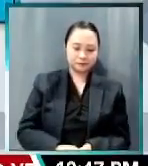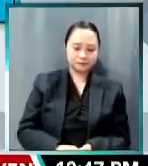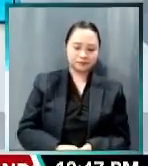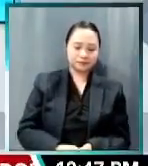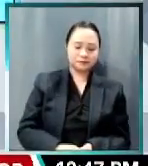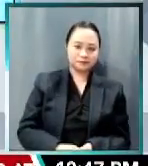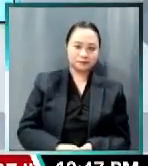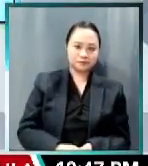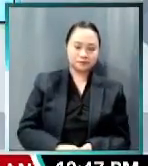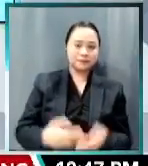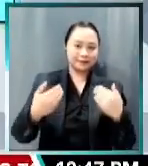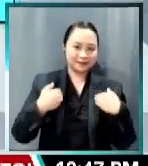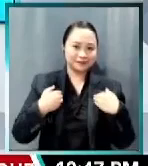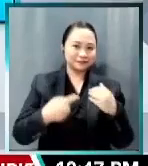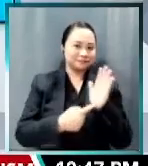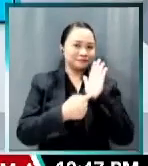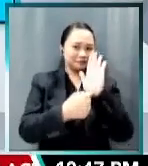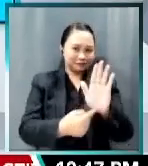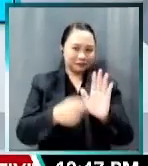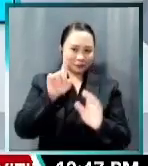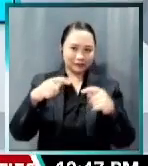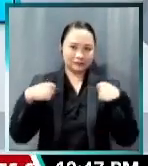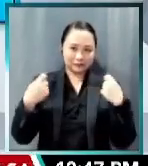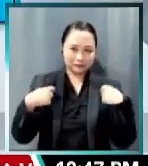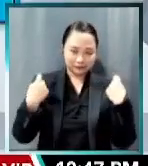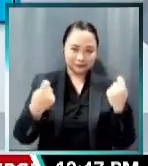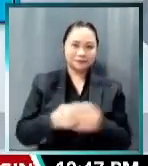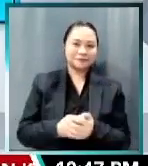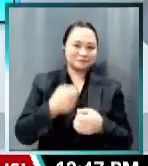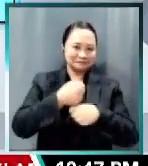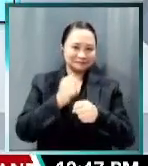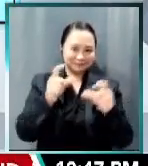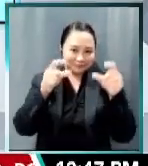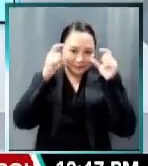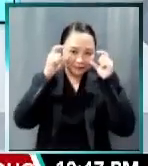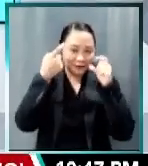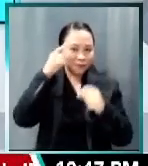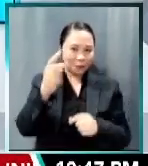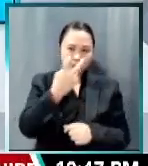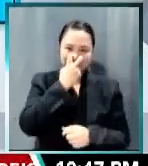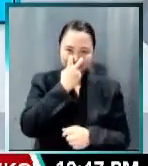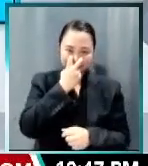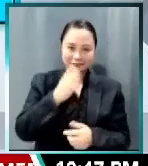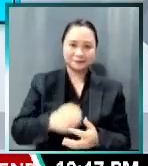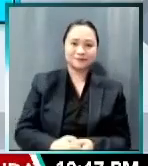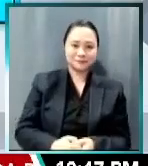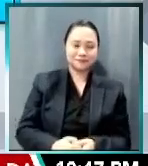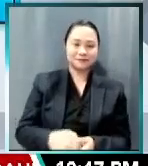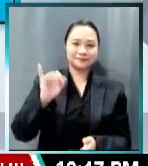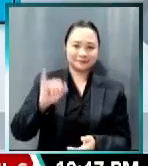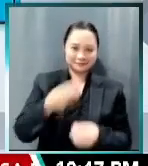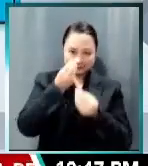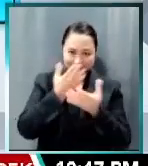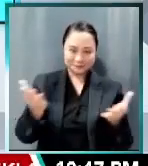Binida ng isang teenager sa Visayas ang kanyang ginawang shades para sa mga visually impaired. Nagsasalita ang device at kaya